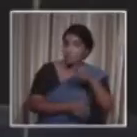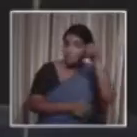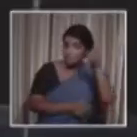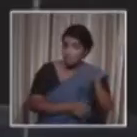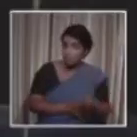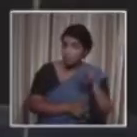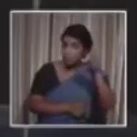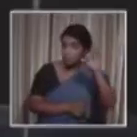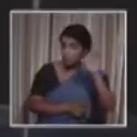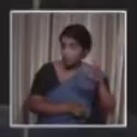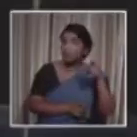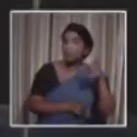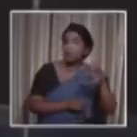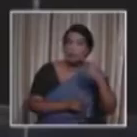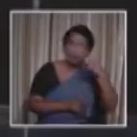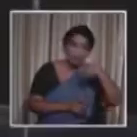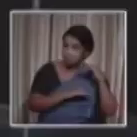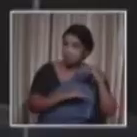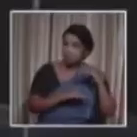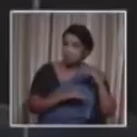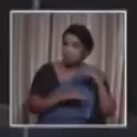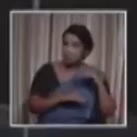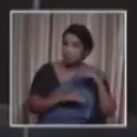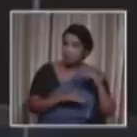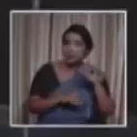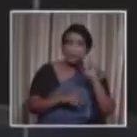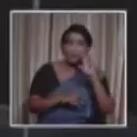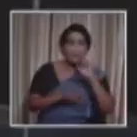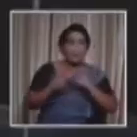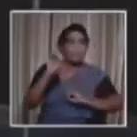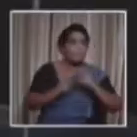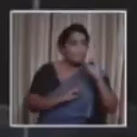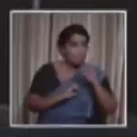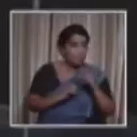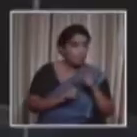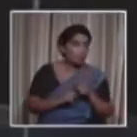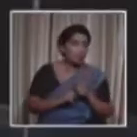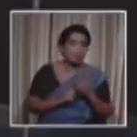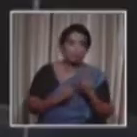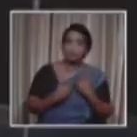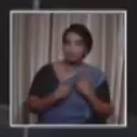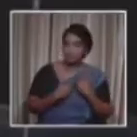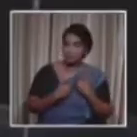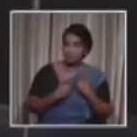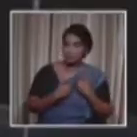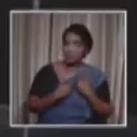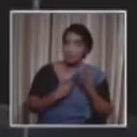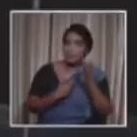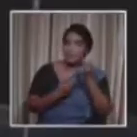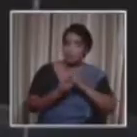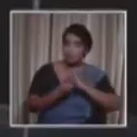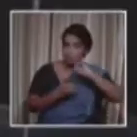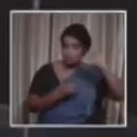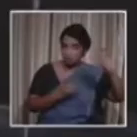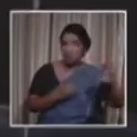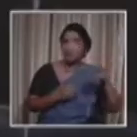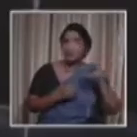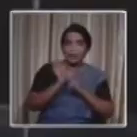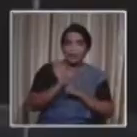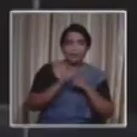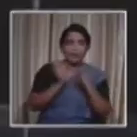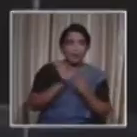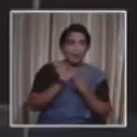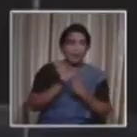එක්ක ඔවුන්ගෙන් තෙල් ඉන්ධන ආනයනය කරනකට 25%ක පමණ ප්‍රමාණයක් අපි ඔවුන්ගේ ගිණුමට තැම්පත් කරනවා. NRRA account එකක්